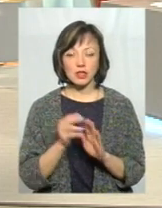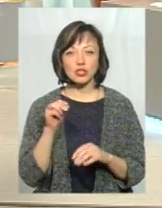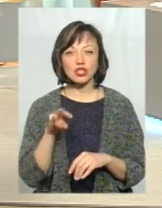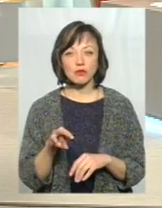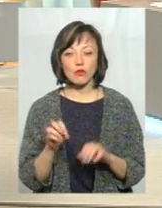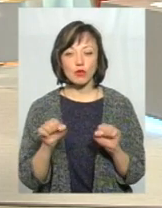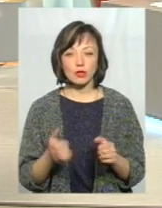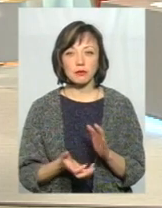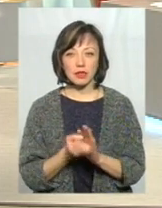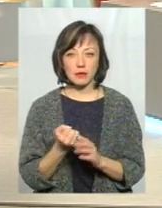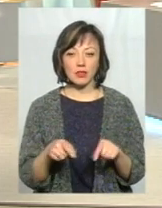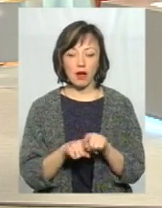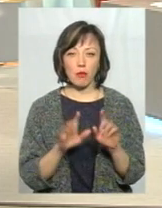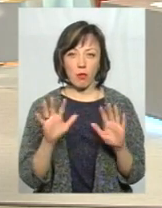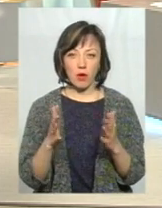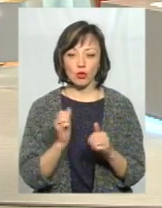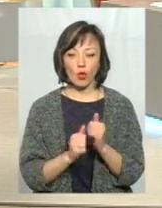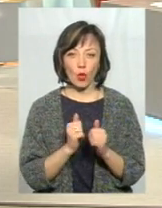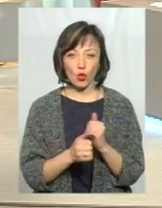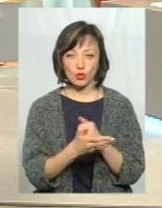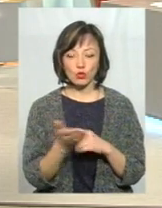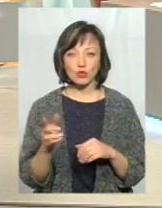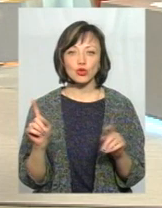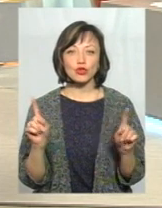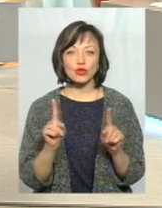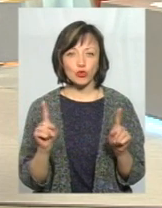себе підтримати у такий момент, кожному, щоб